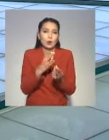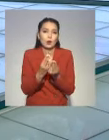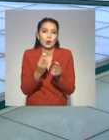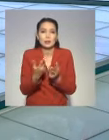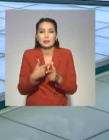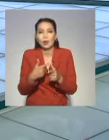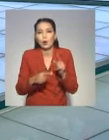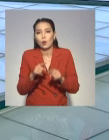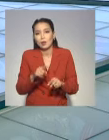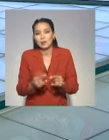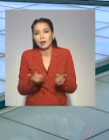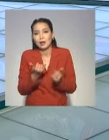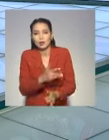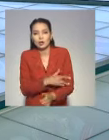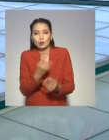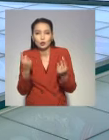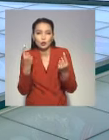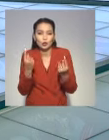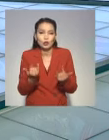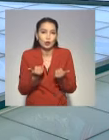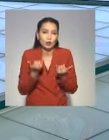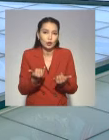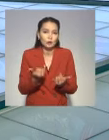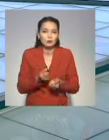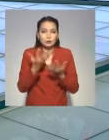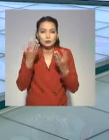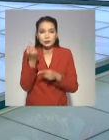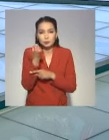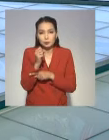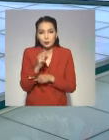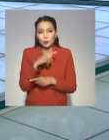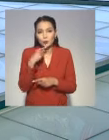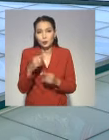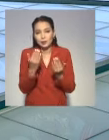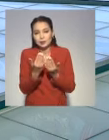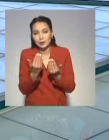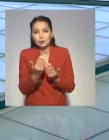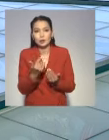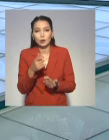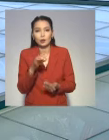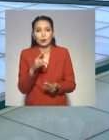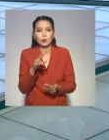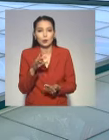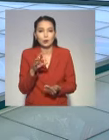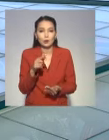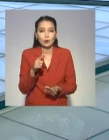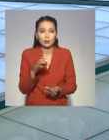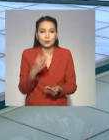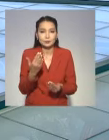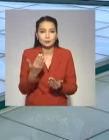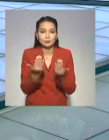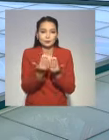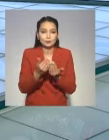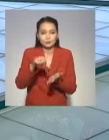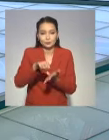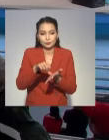Хурмет», посвященный Дню Победы. Кроме того, коллектив Русского драматического театра имени Горького представил зрителям театральную постановку. Подробности в следующем